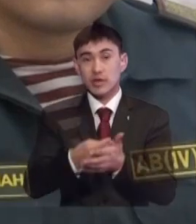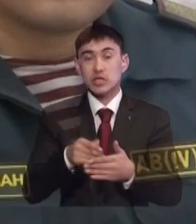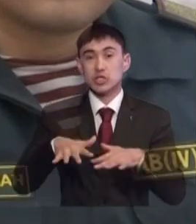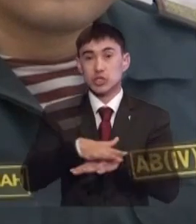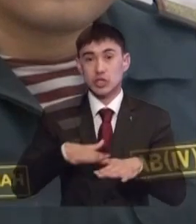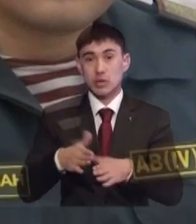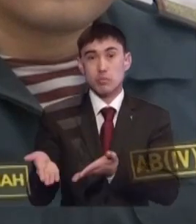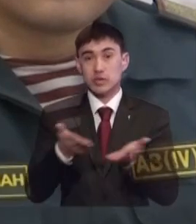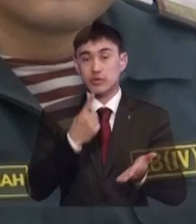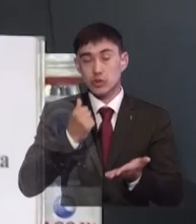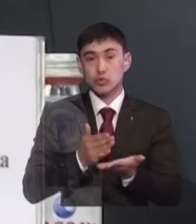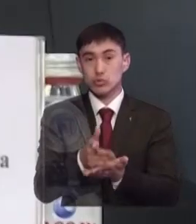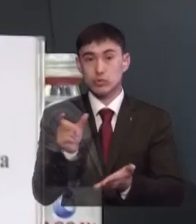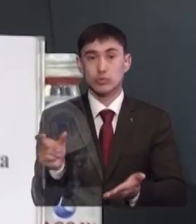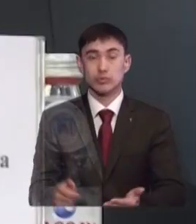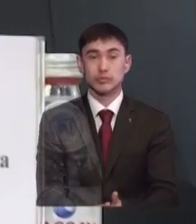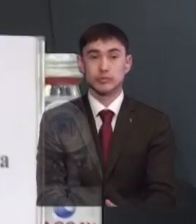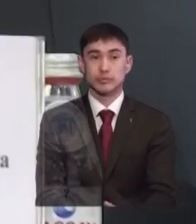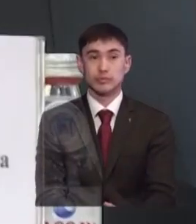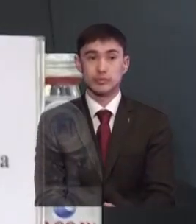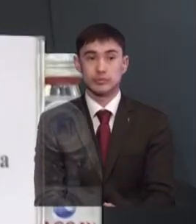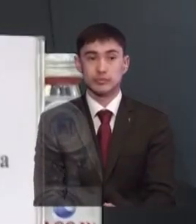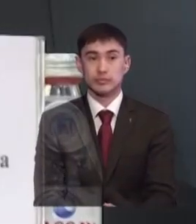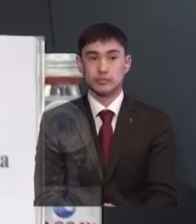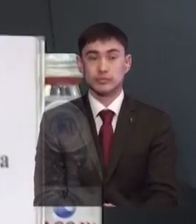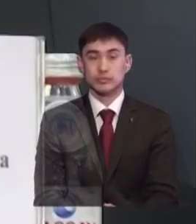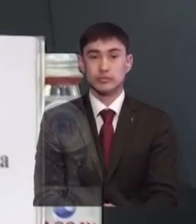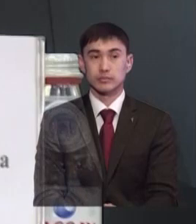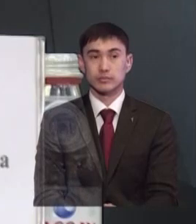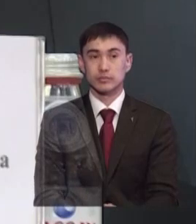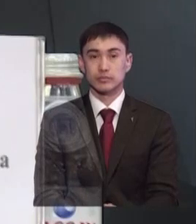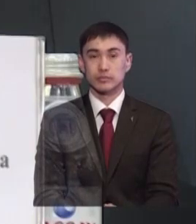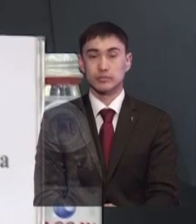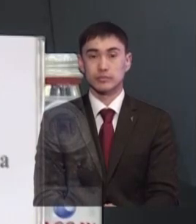жителей, призванных на службу. У нас у многих призывников нет уже